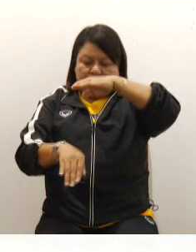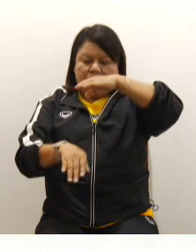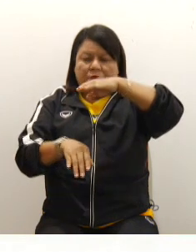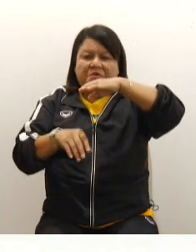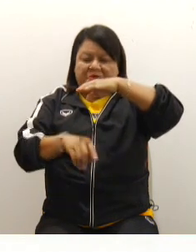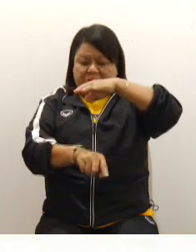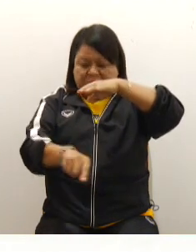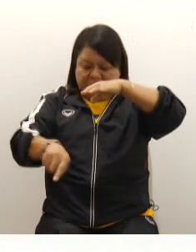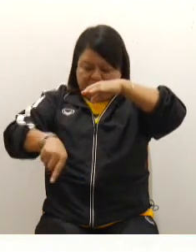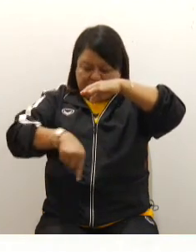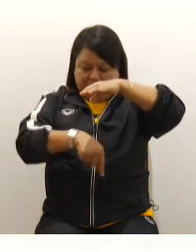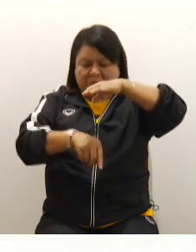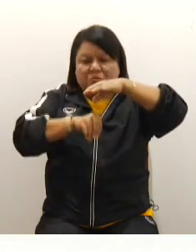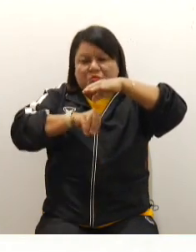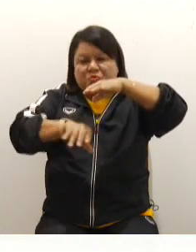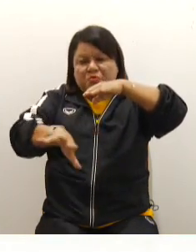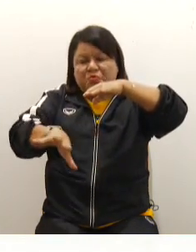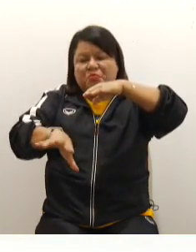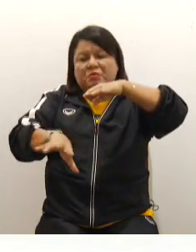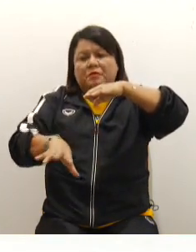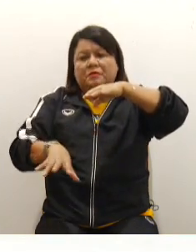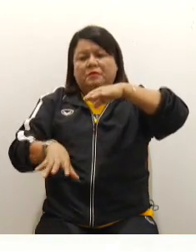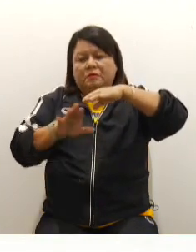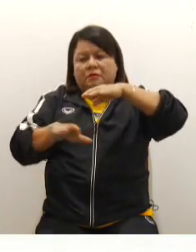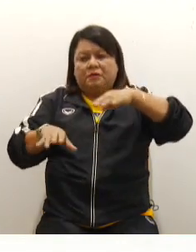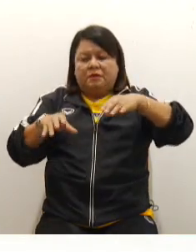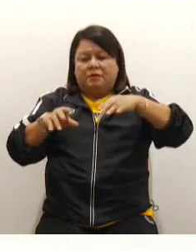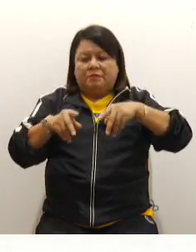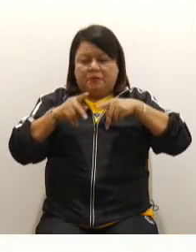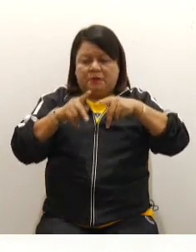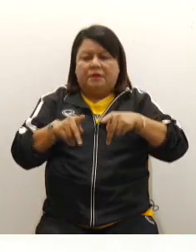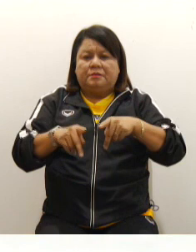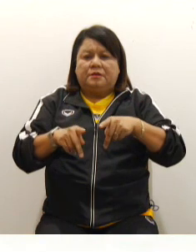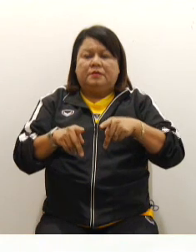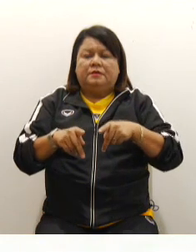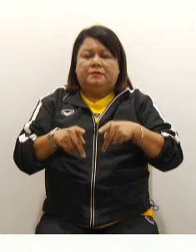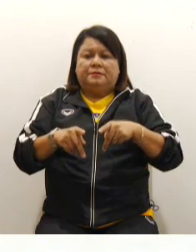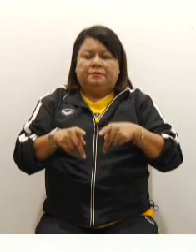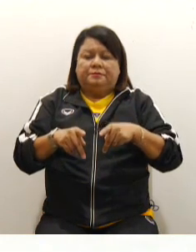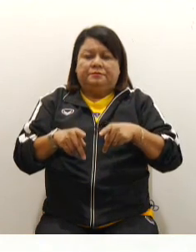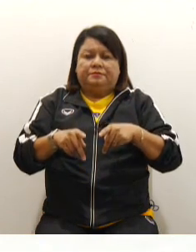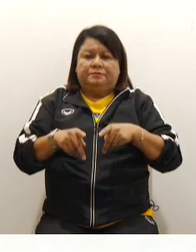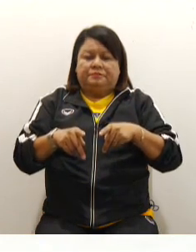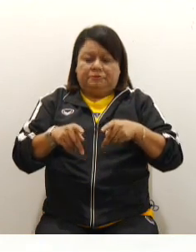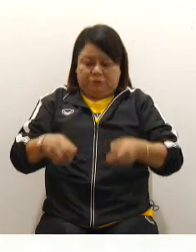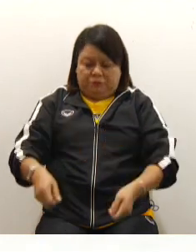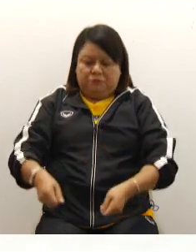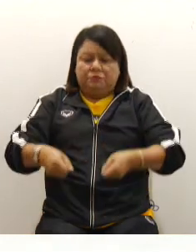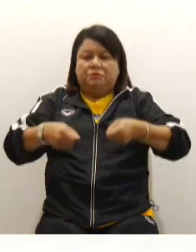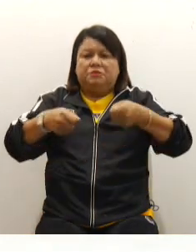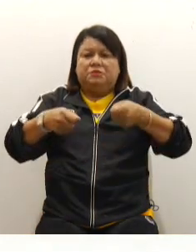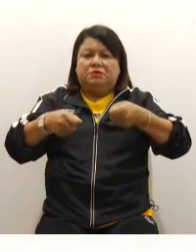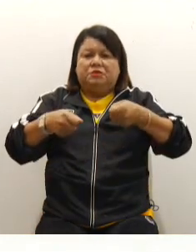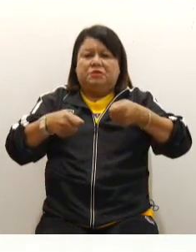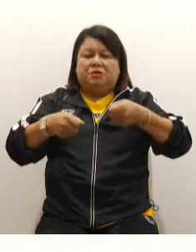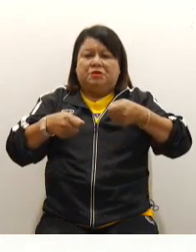ทั้งก้นเลยนะคะนี้พอเด็กพยายามที่จะยกตัวบิเกอร์ขึ้นมานะคะพอยกขึ้นมา